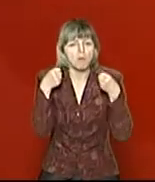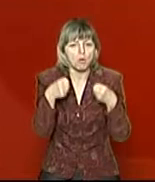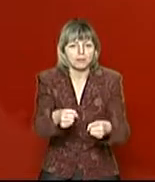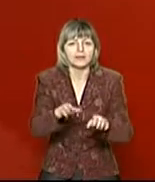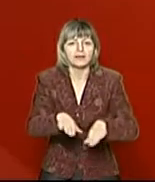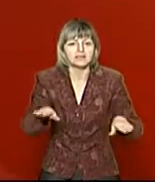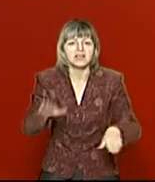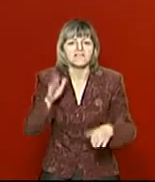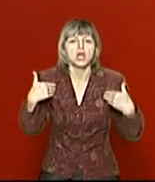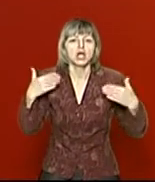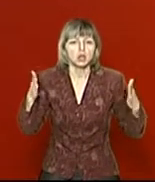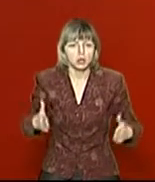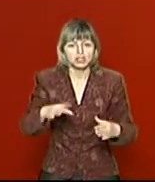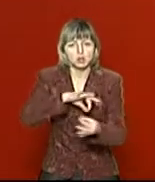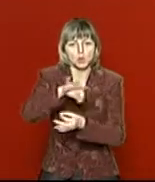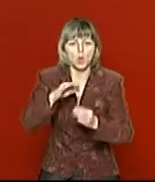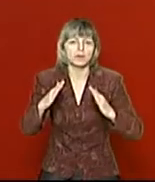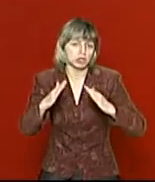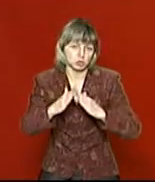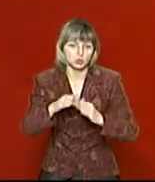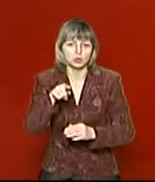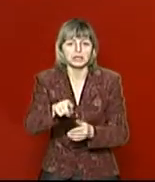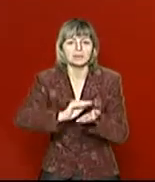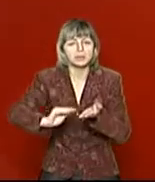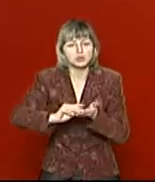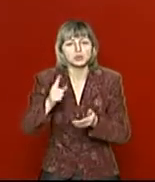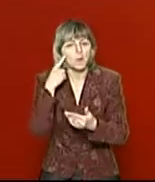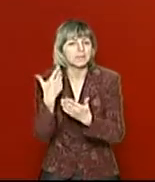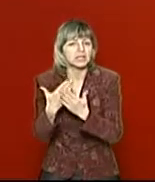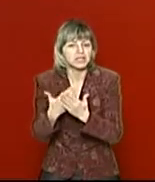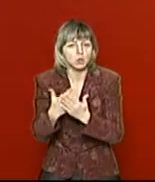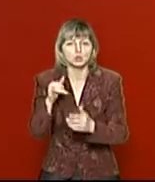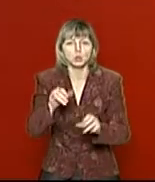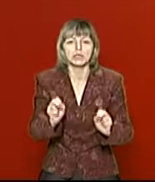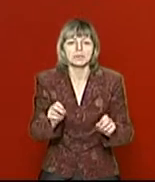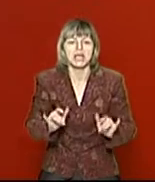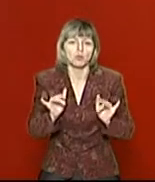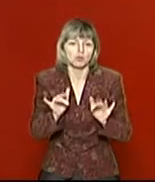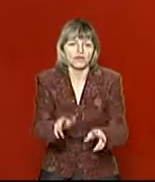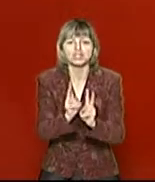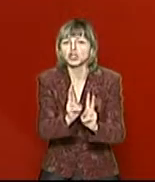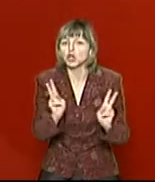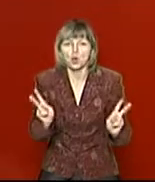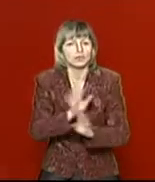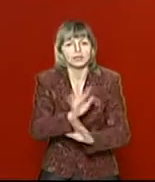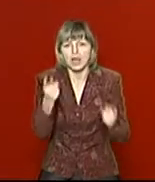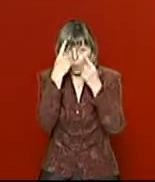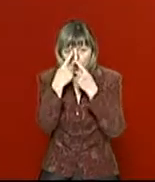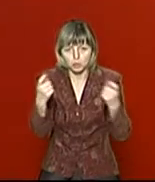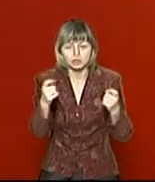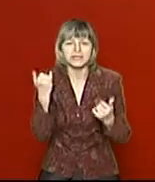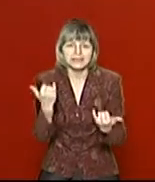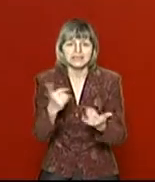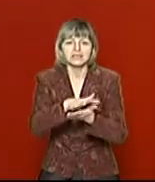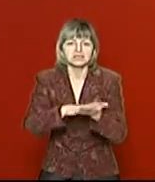дітей у Рожищинському притулку. У ньому йдеться, що підозру у кримінальному провадженні нікому не оголошено і нині